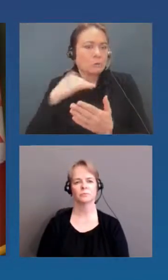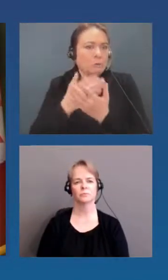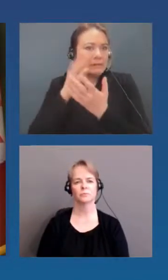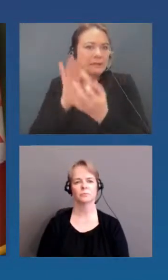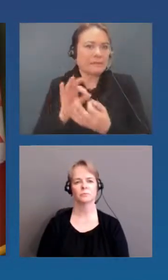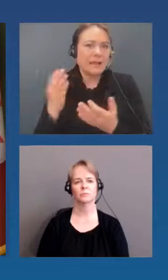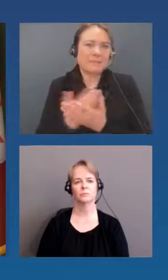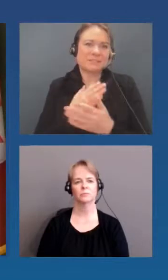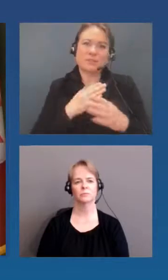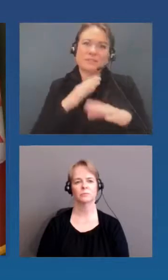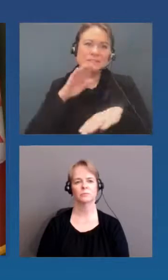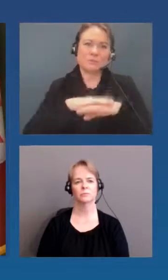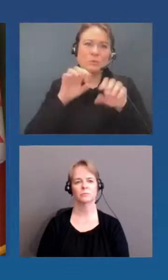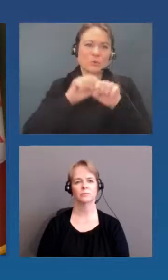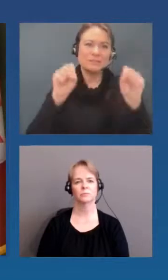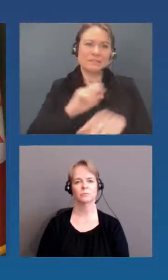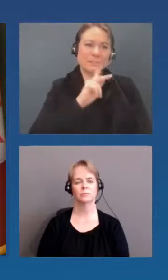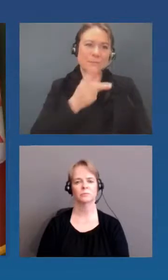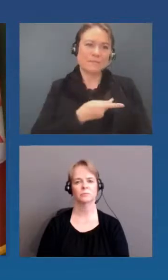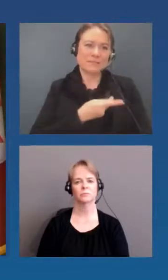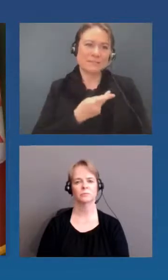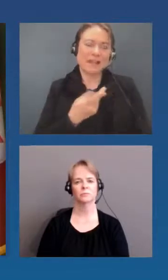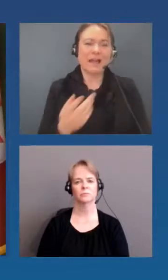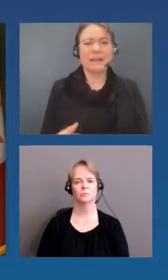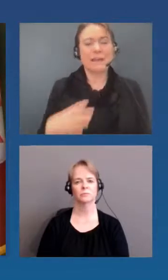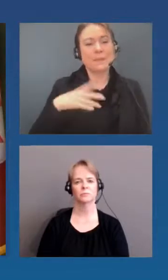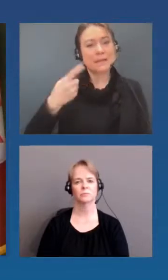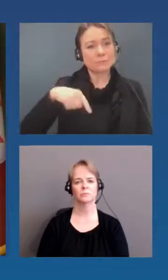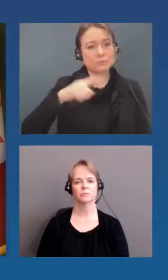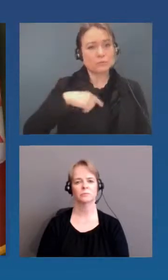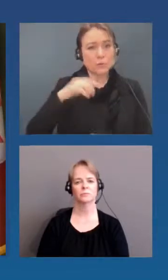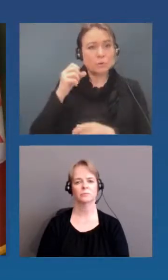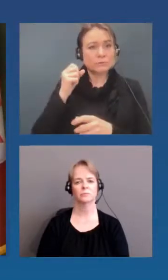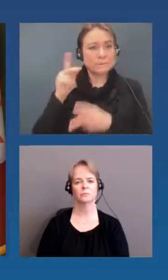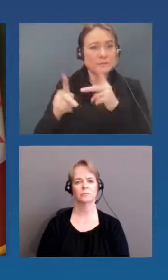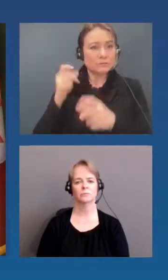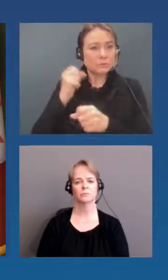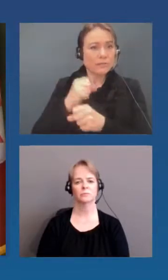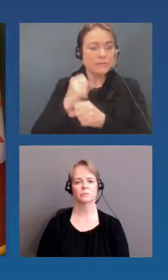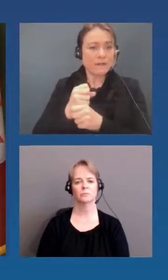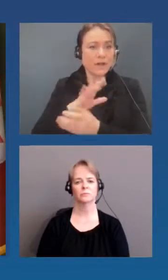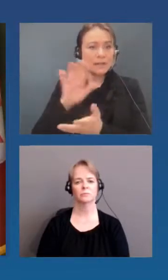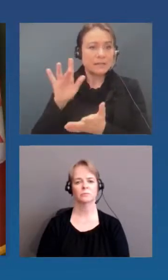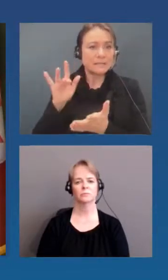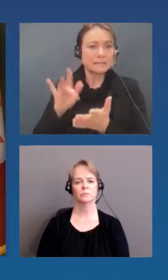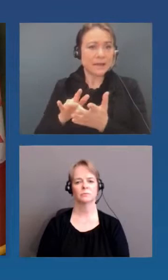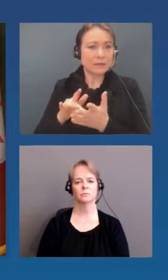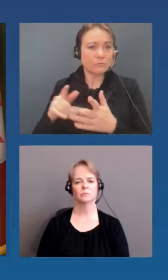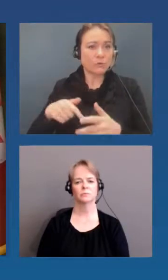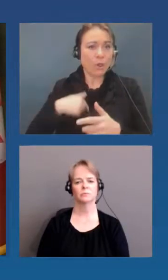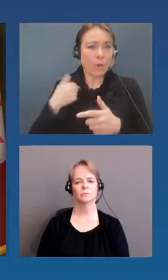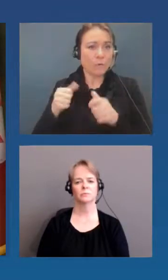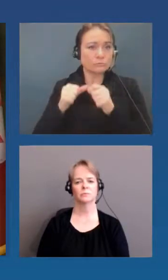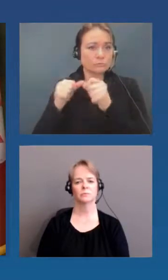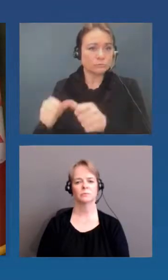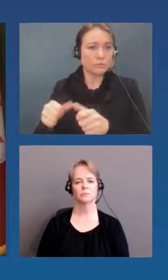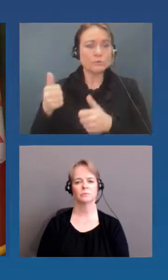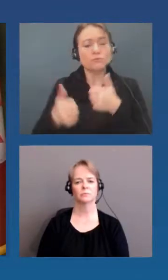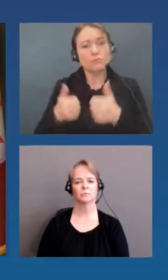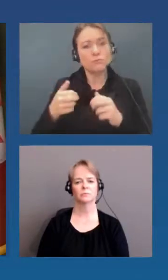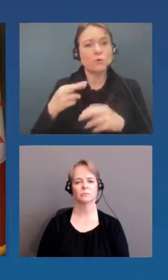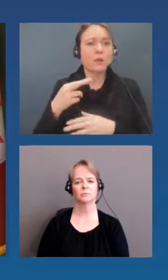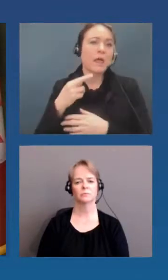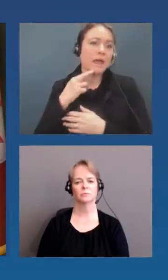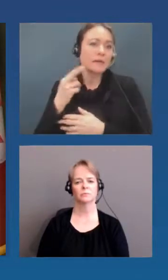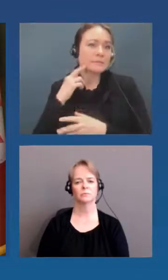provincial. L'ensemble des travailleurs qui travaillent dans les soins de centres de longue durée et les foyers les résidences